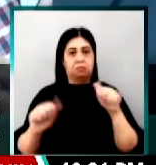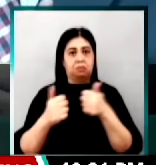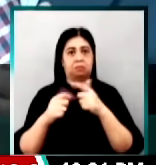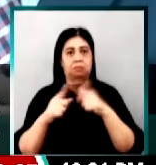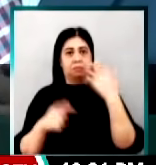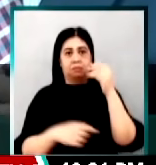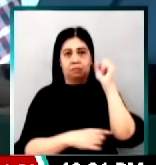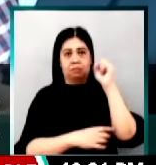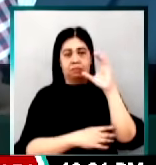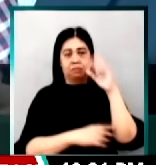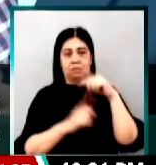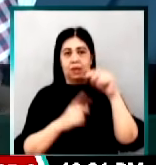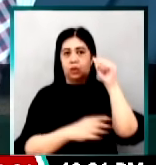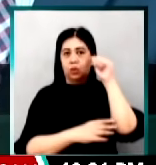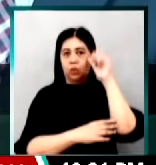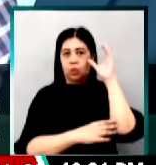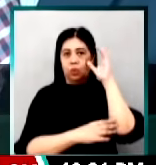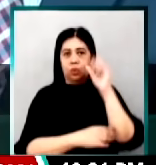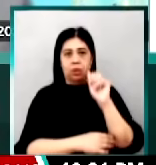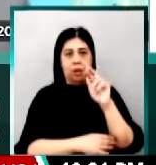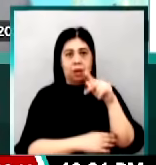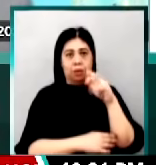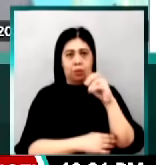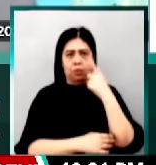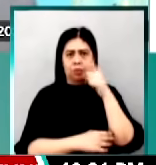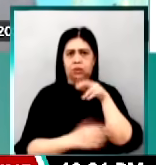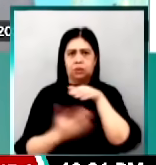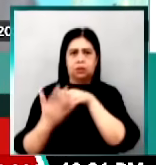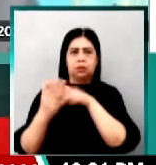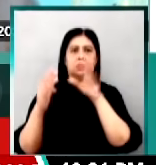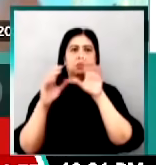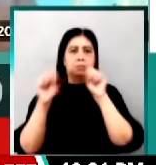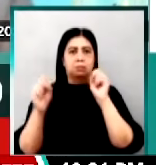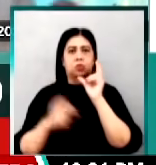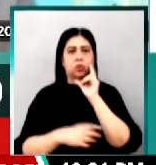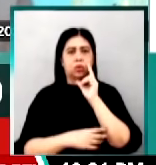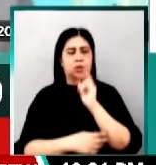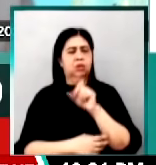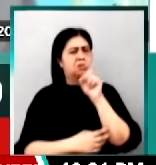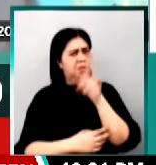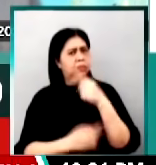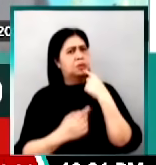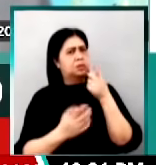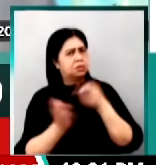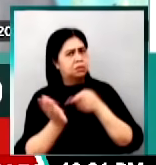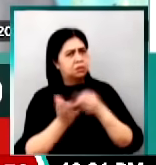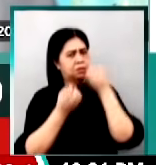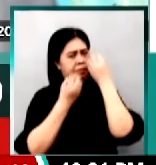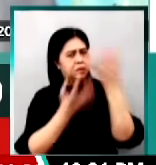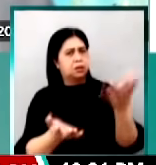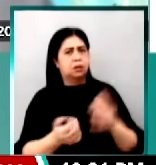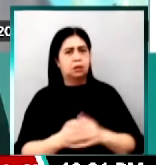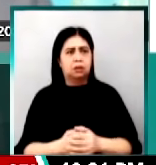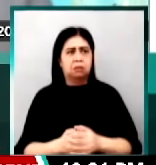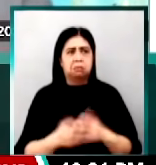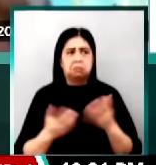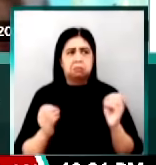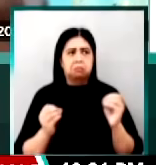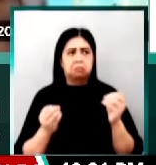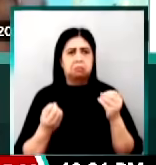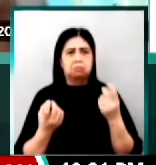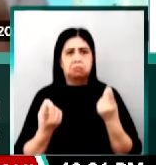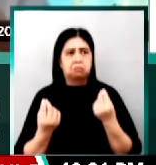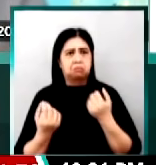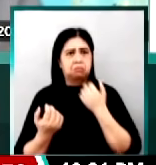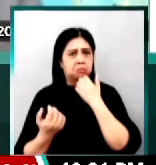Antonio Carpio kay Pangulong Duterte. Sabihin niya lang, wala namang mawawala sa kanya. Susunod ako